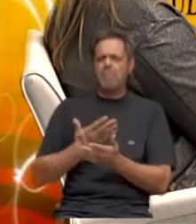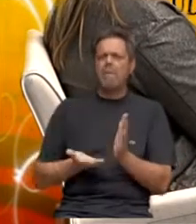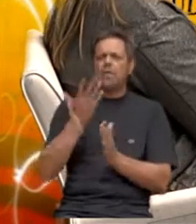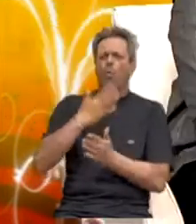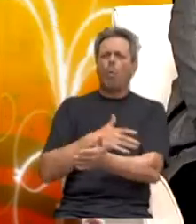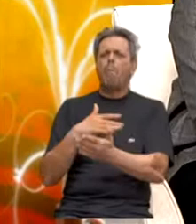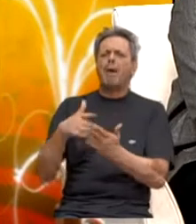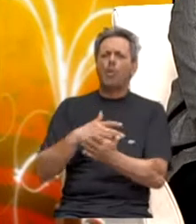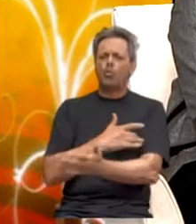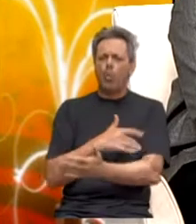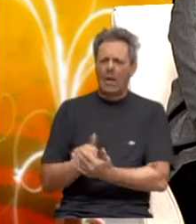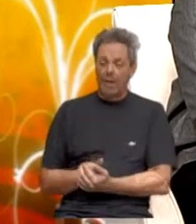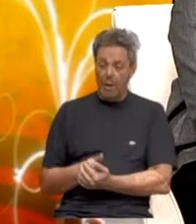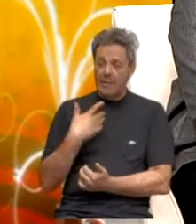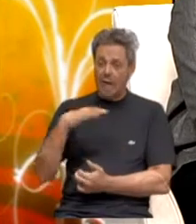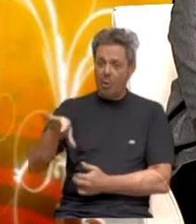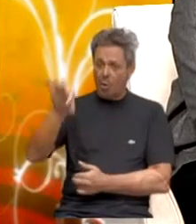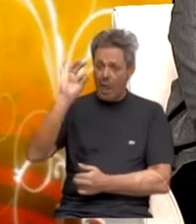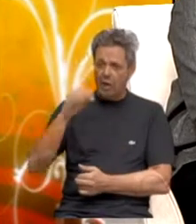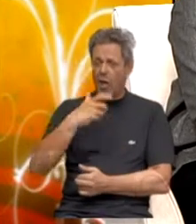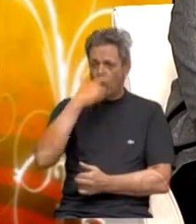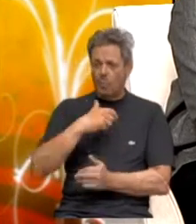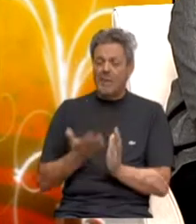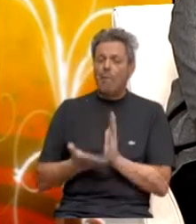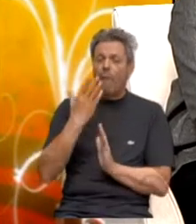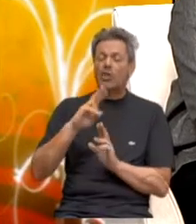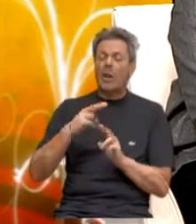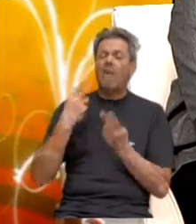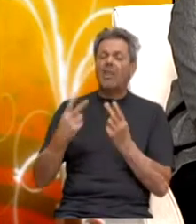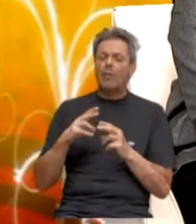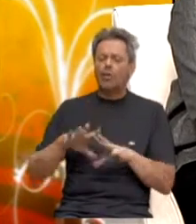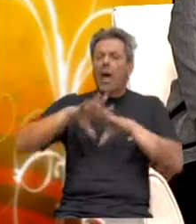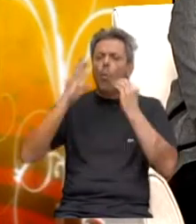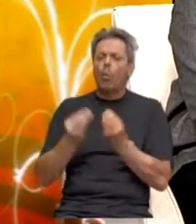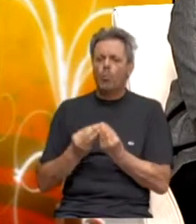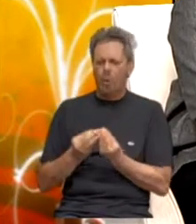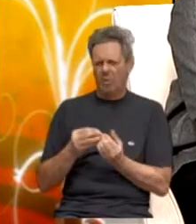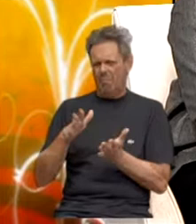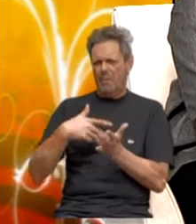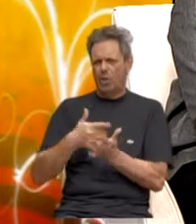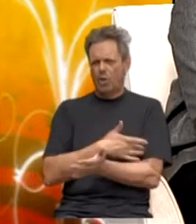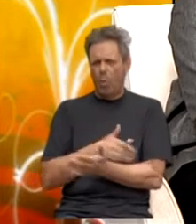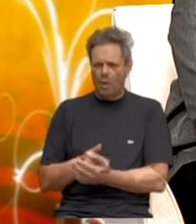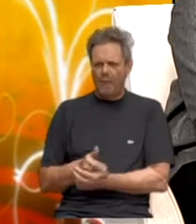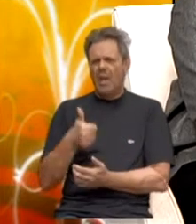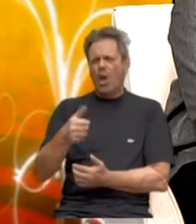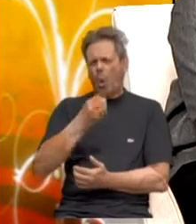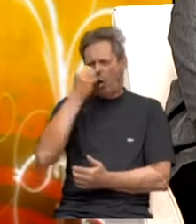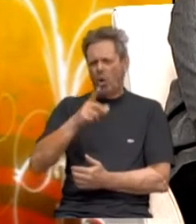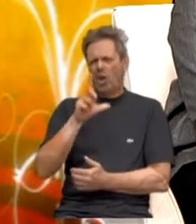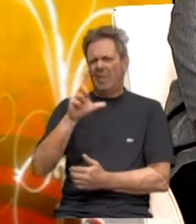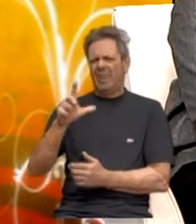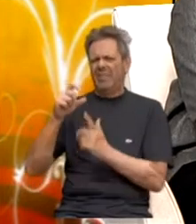biti pronalaženje osoba sa povećanim vrijednostima ukupnog kolesterola i onog lošeg LDL